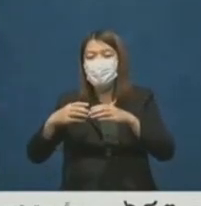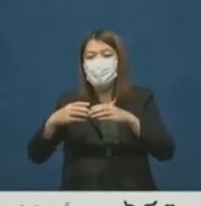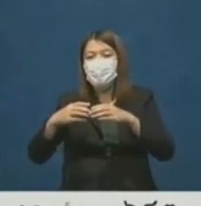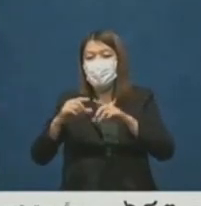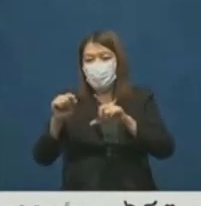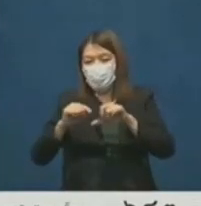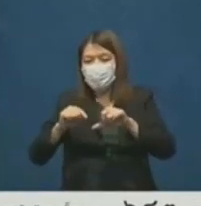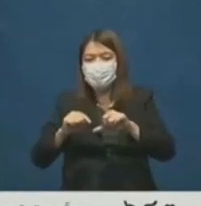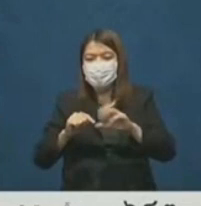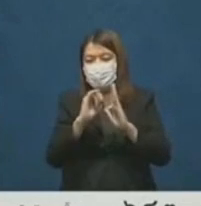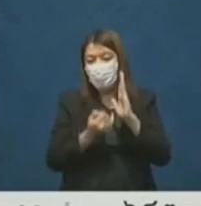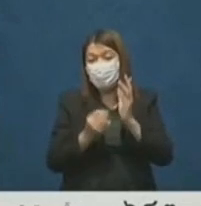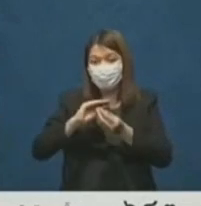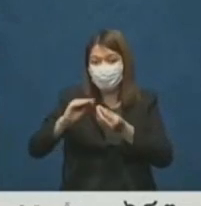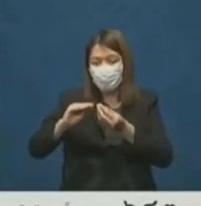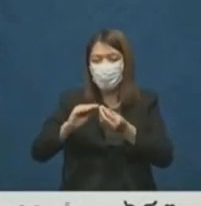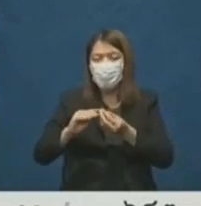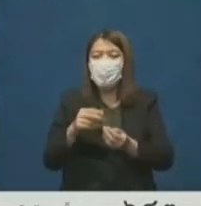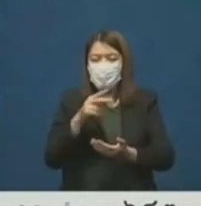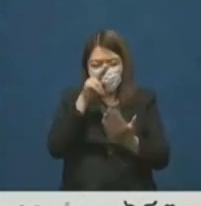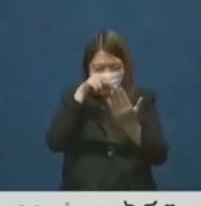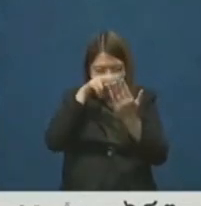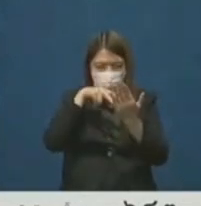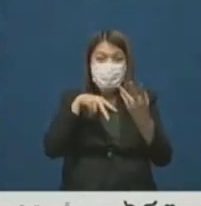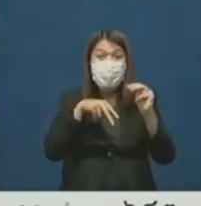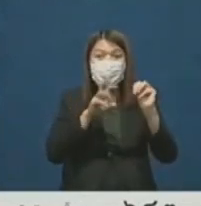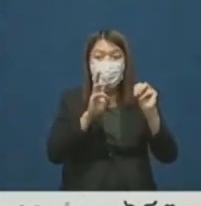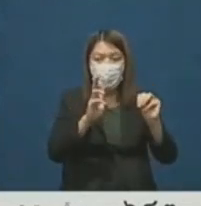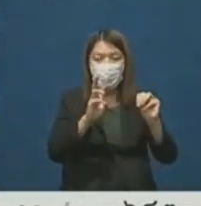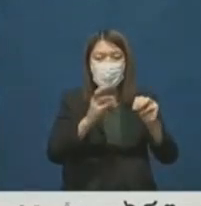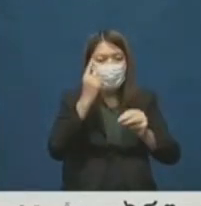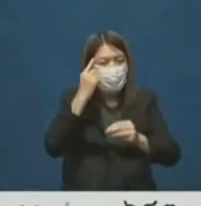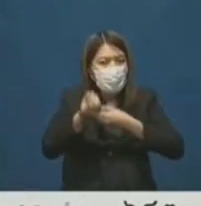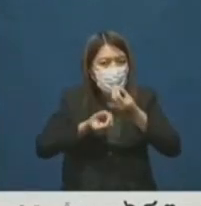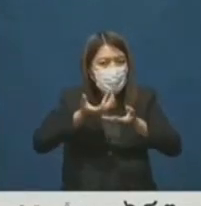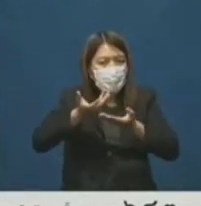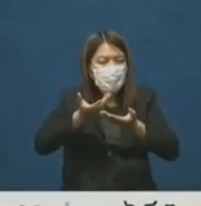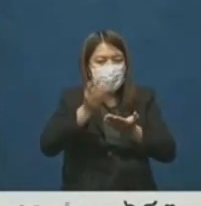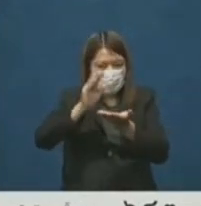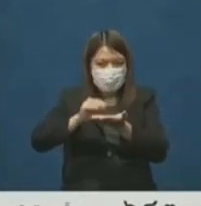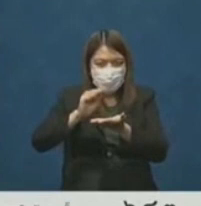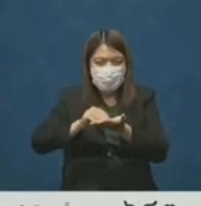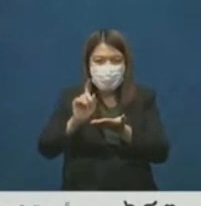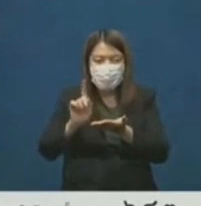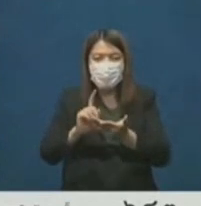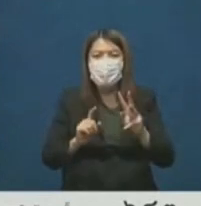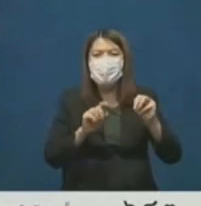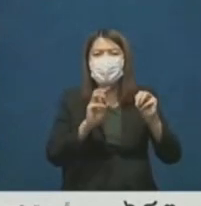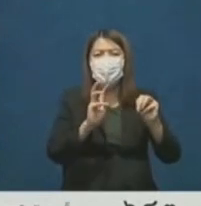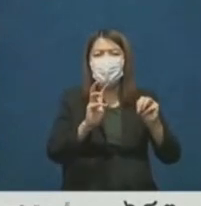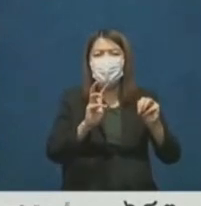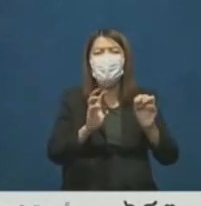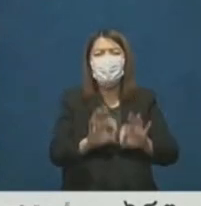ไกลครับท่านประธานครับมาตรา6ก็ผมอ่านแล้วคงจะต้องขออนุญาตที่จะให้ความเห็นเพื่อที่จะบันทึกเอาไว้ครับเพ